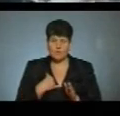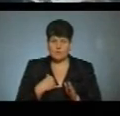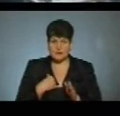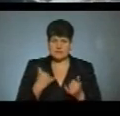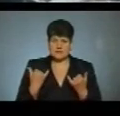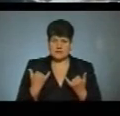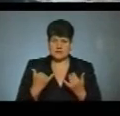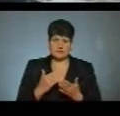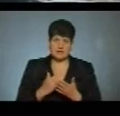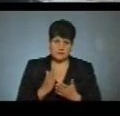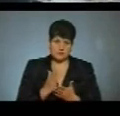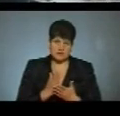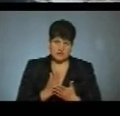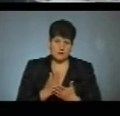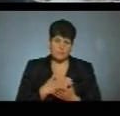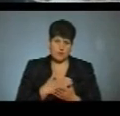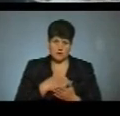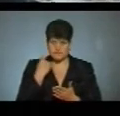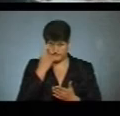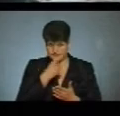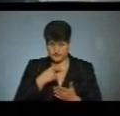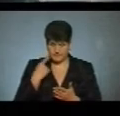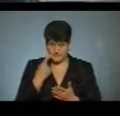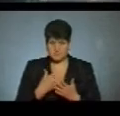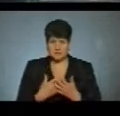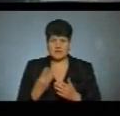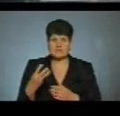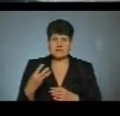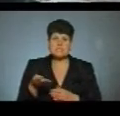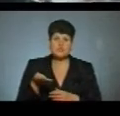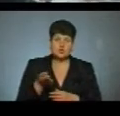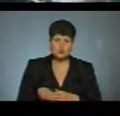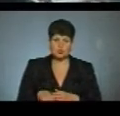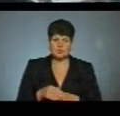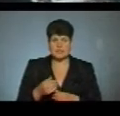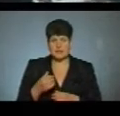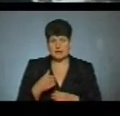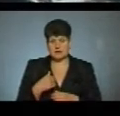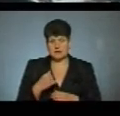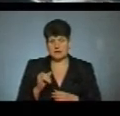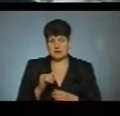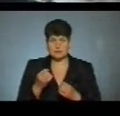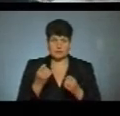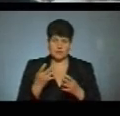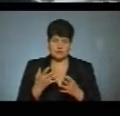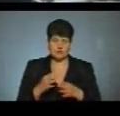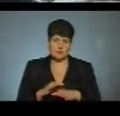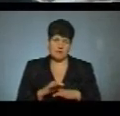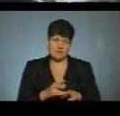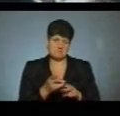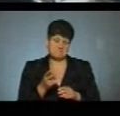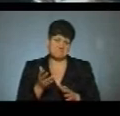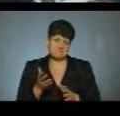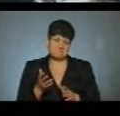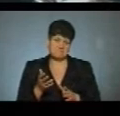Зараз в наявності є моїх авторських робіт, приблизно 30 штук. І просто провелася аналогія,